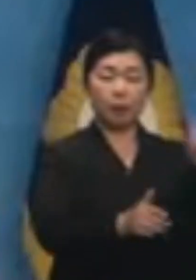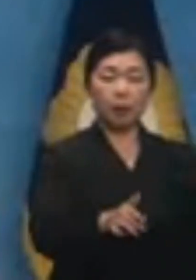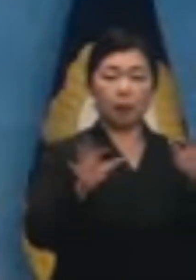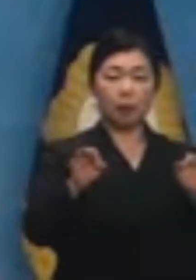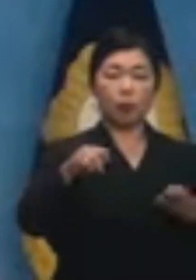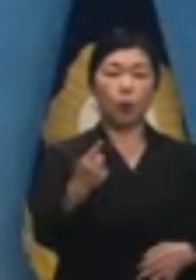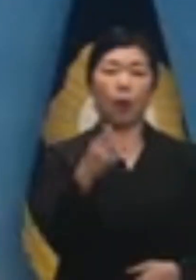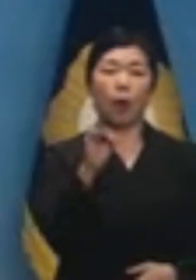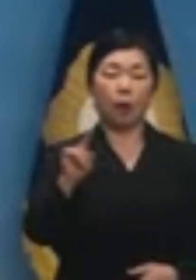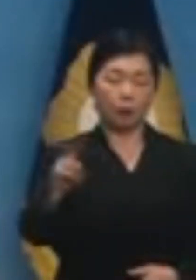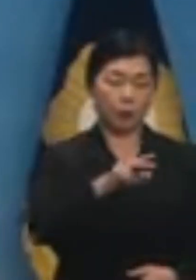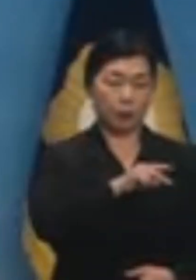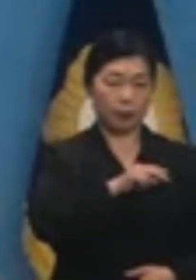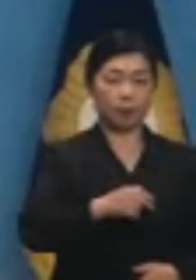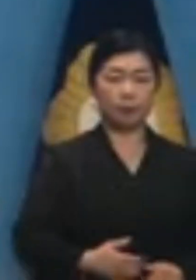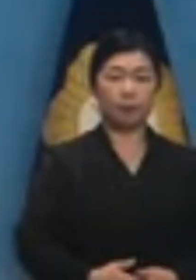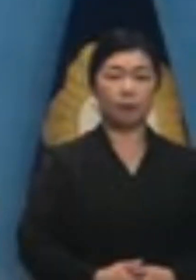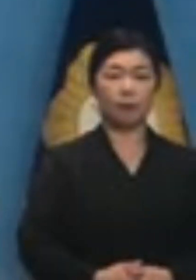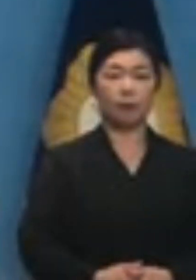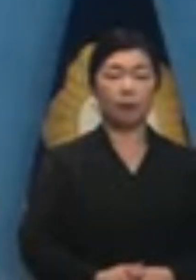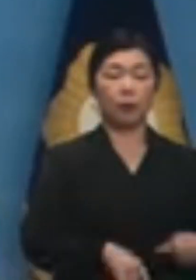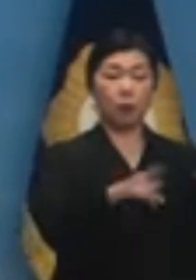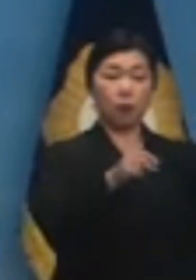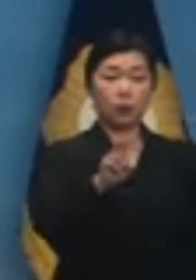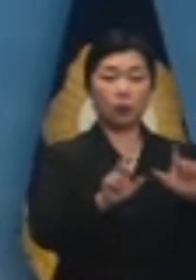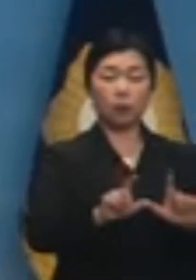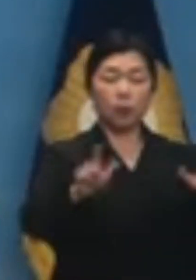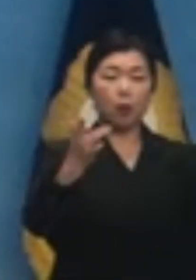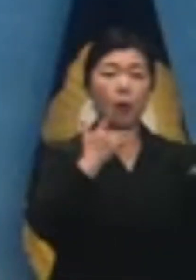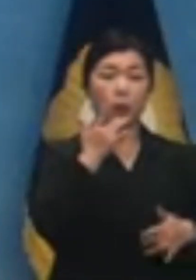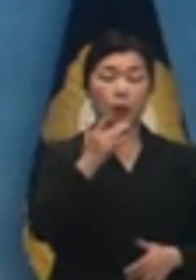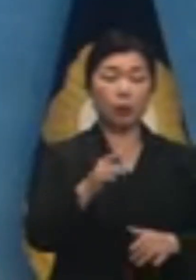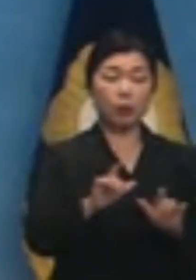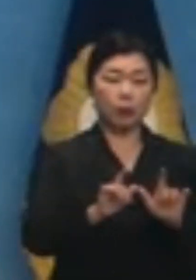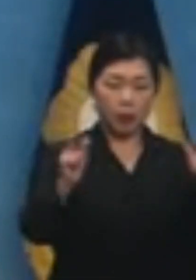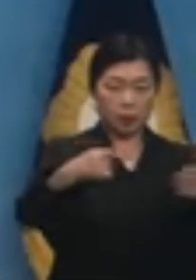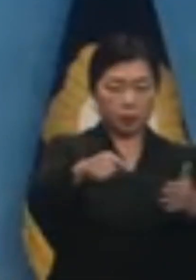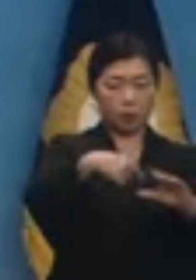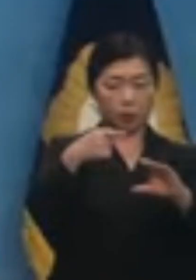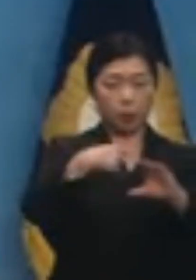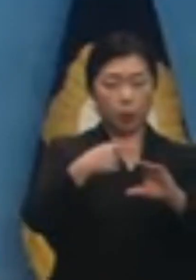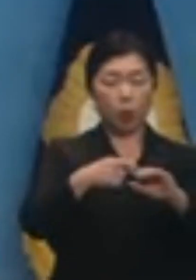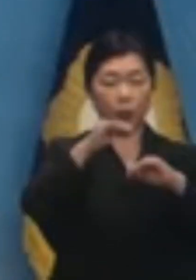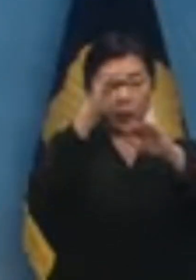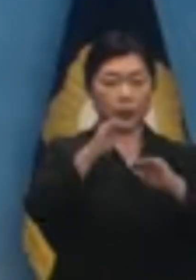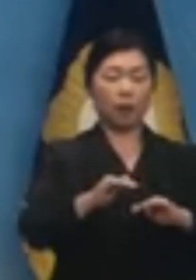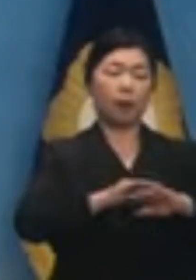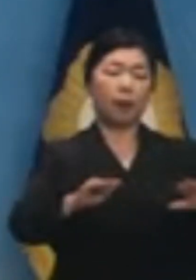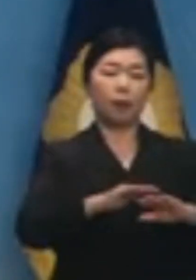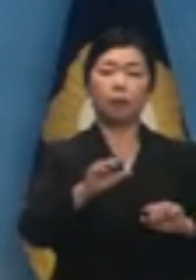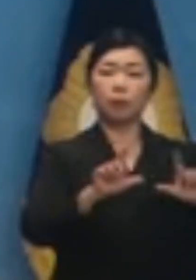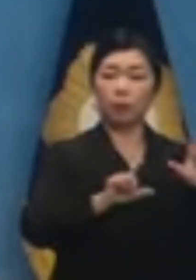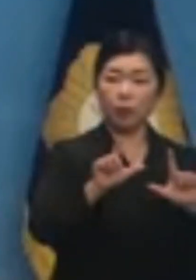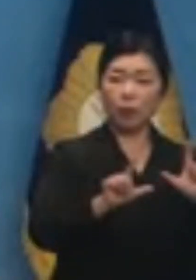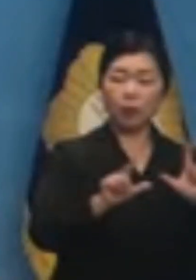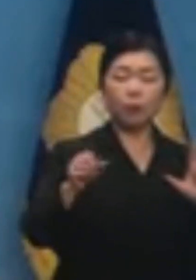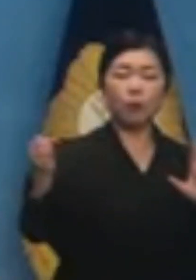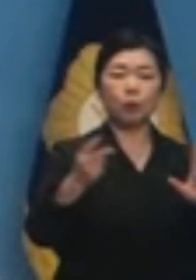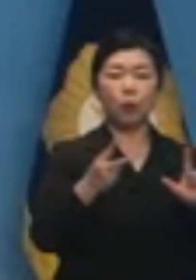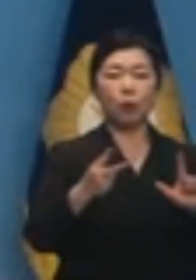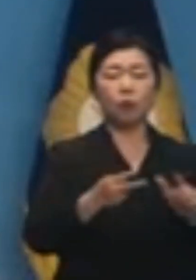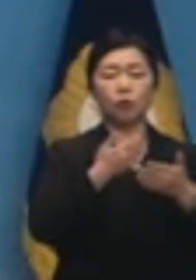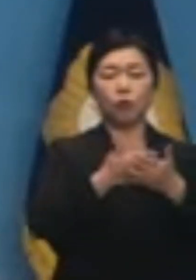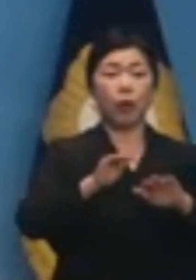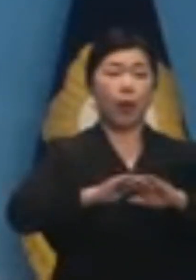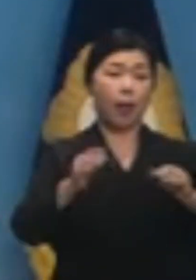김동아 의원이십니다. 5월 20일 화요일 민주파출소 제보 주요 현황 대응 현황 제보 및 주요